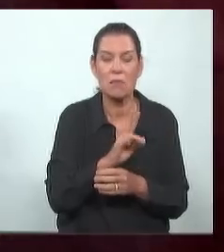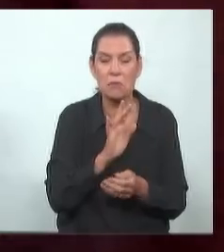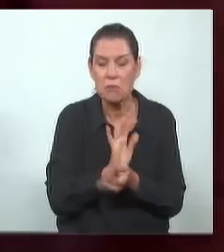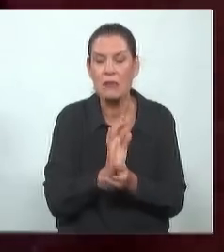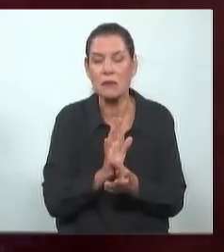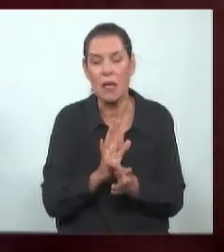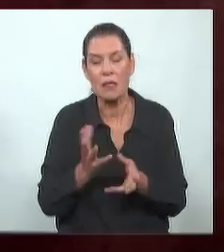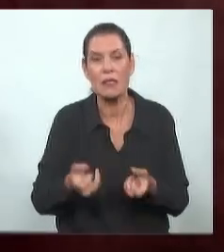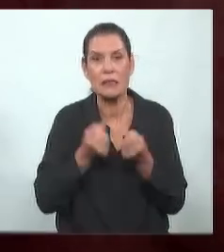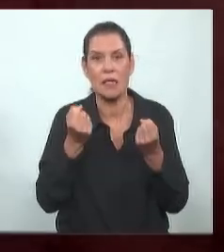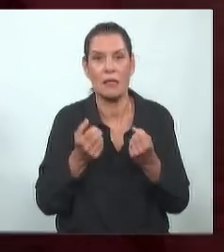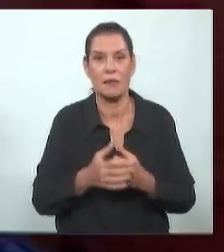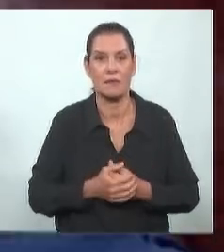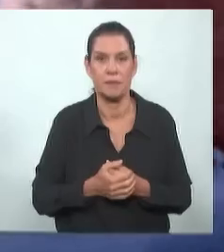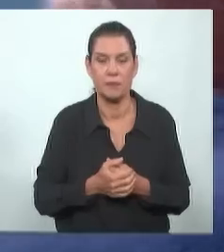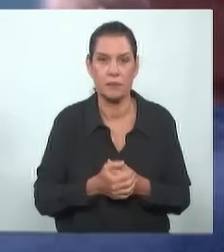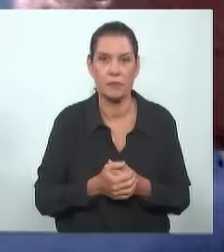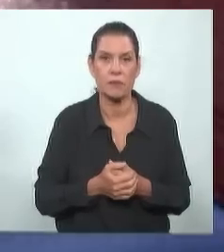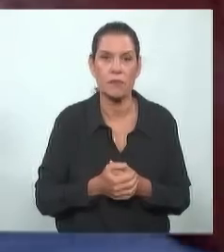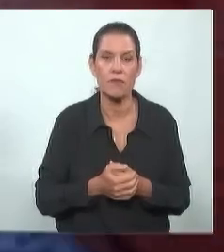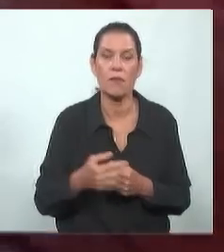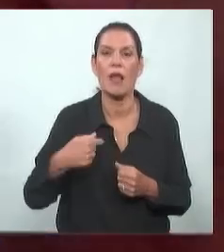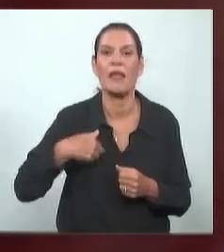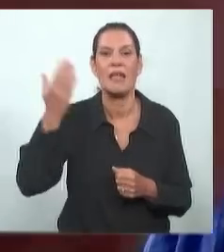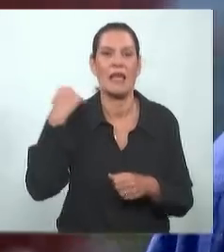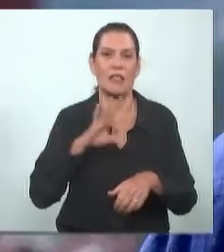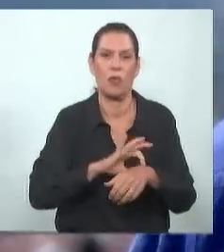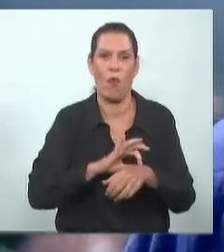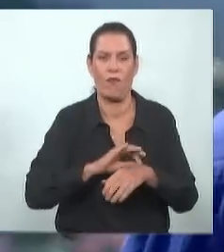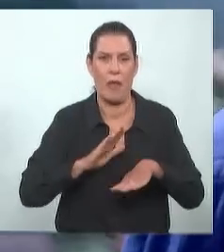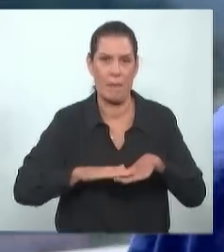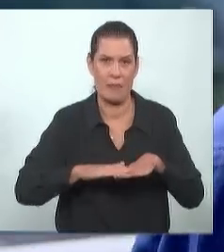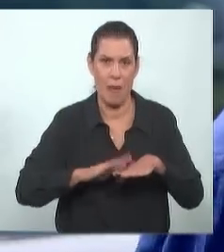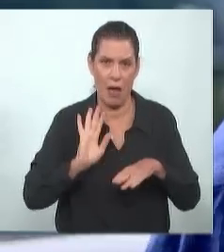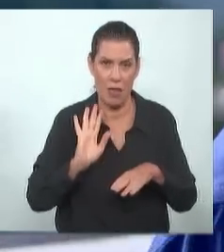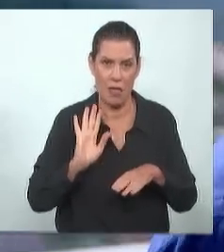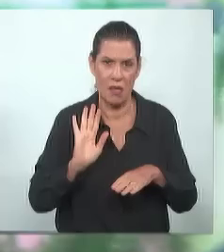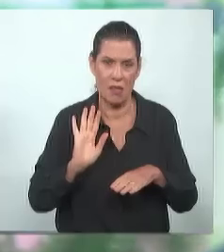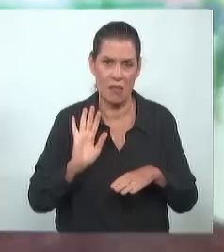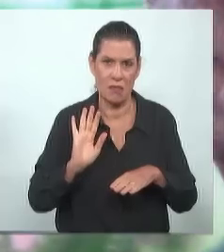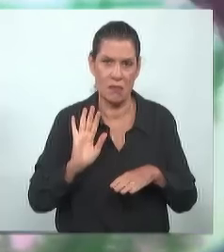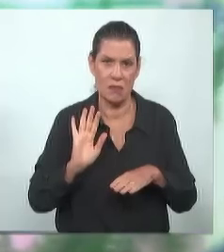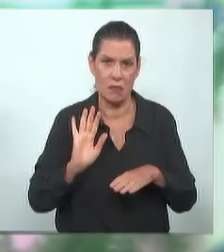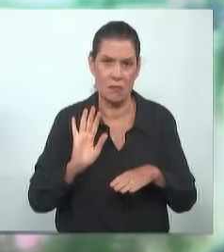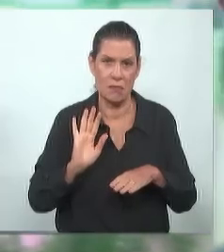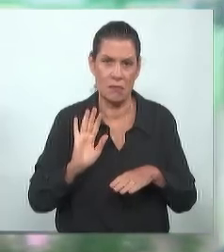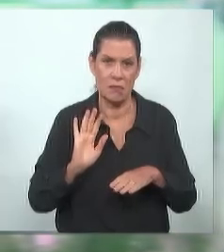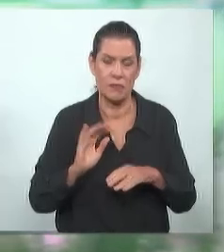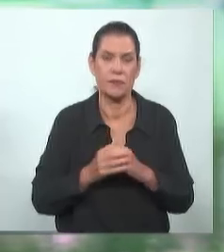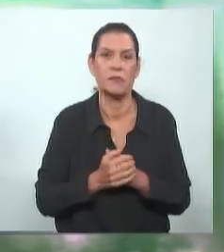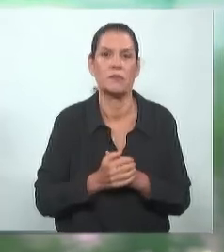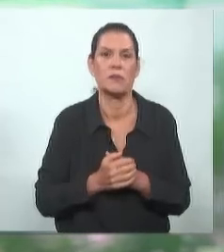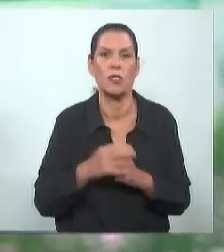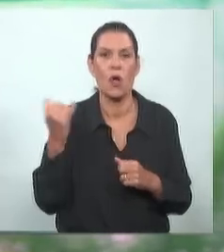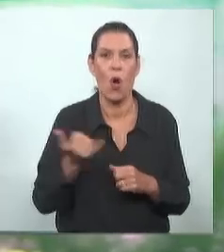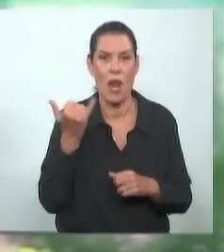הייתי רופא מתמחה אפילו, עוד לא ממש מומחה. כל הזמן אמרתי למפקד